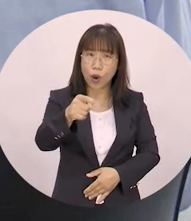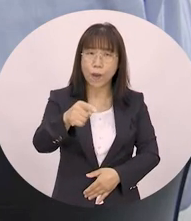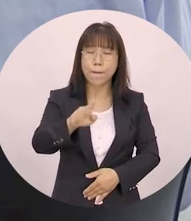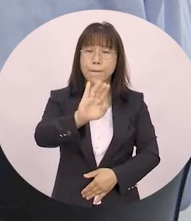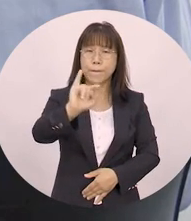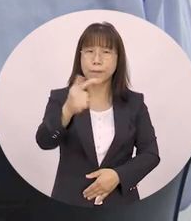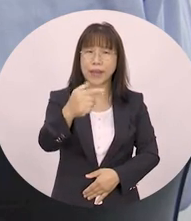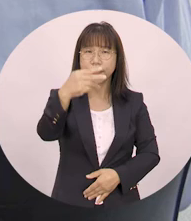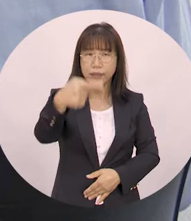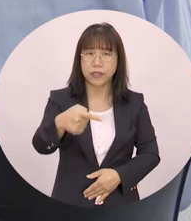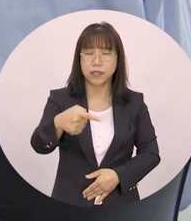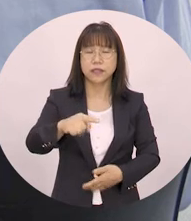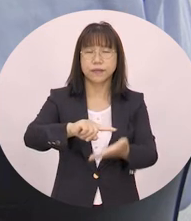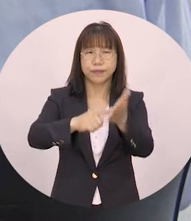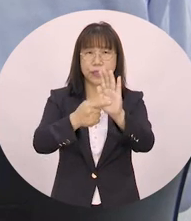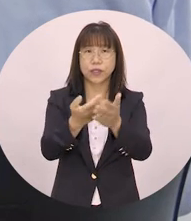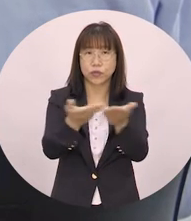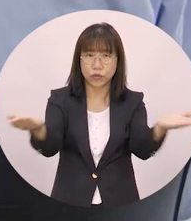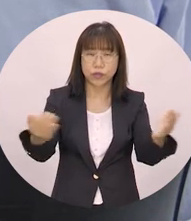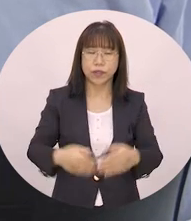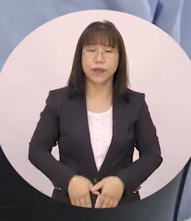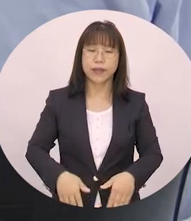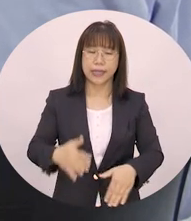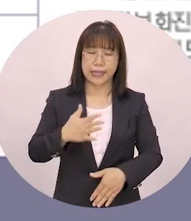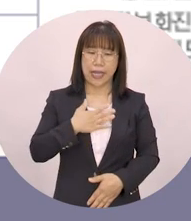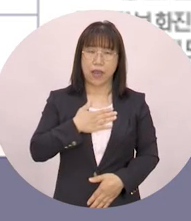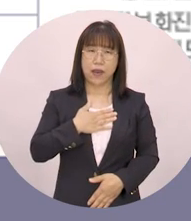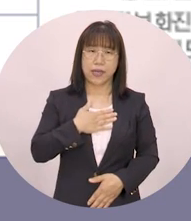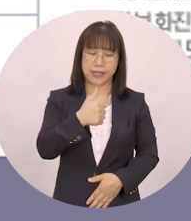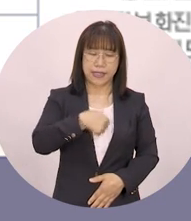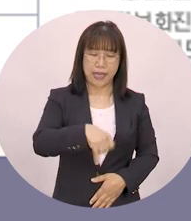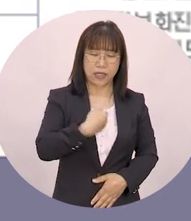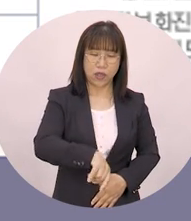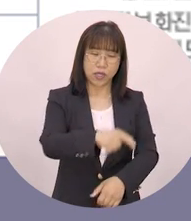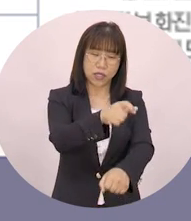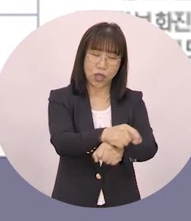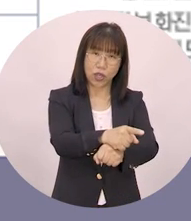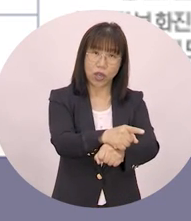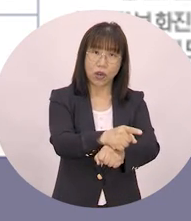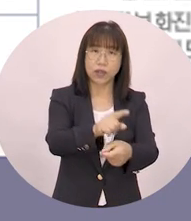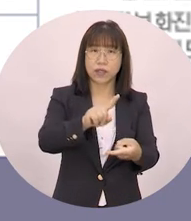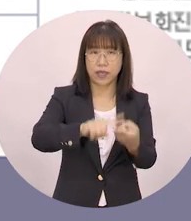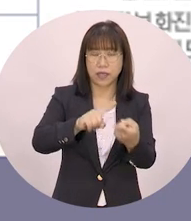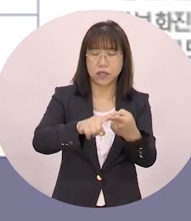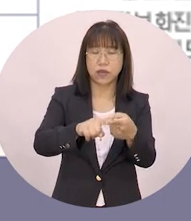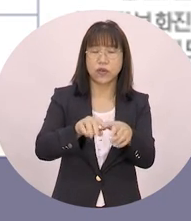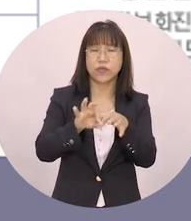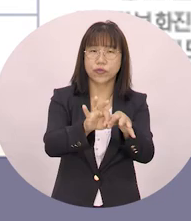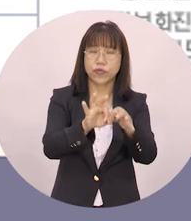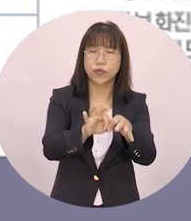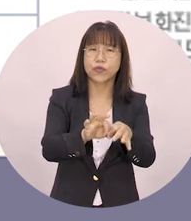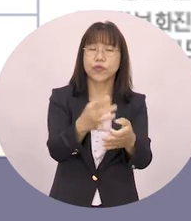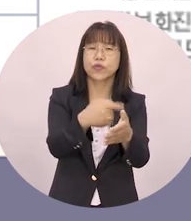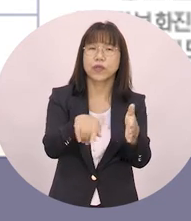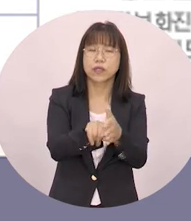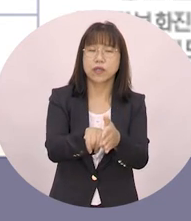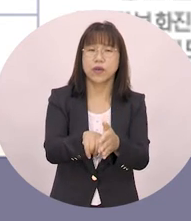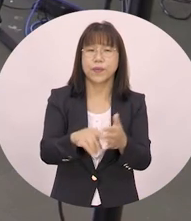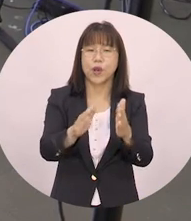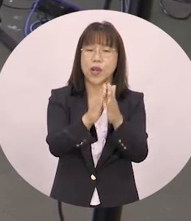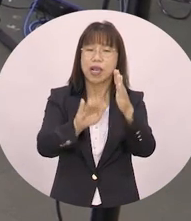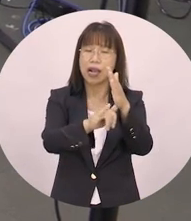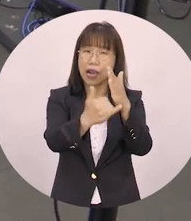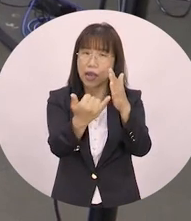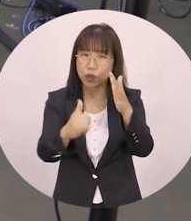통해 실시간으로 진행됩니다. 강의 주제는 나와 자녀의 성격 유형 진단과 해석법, 성격 유형에